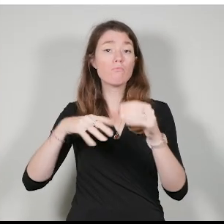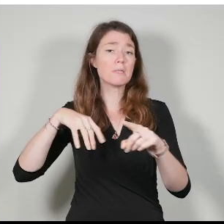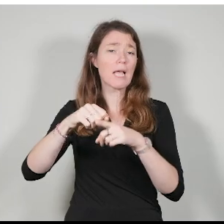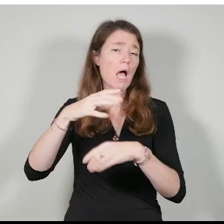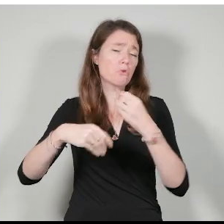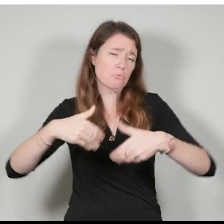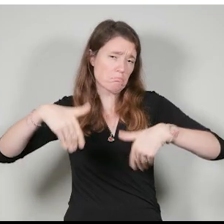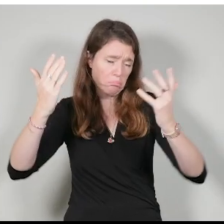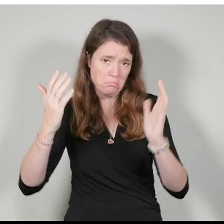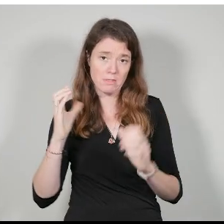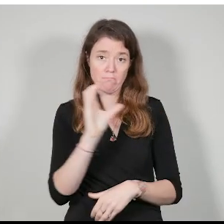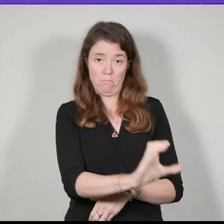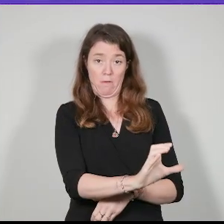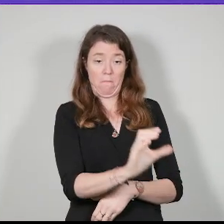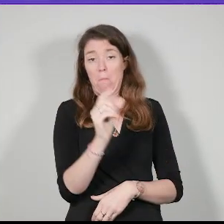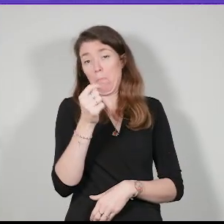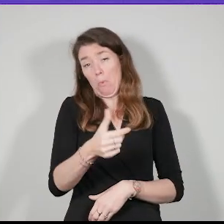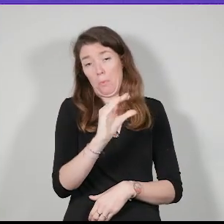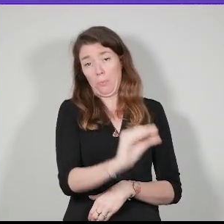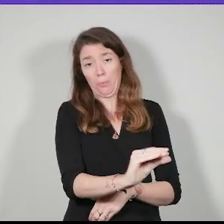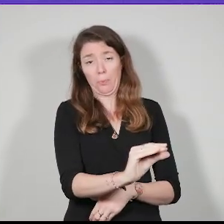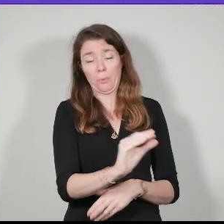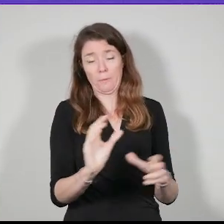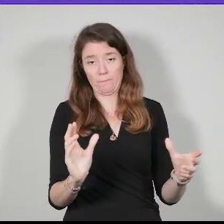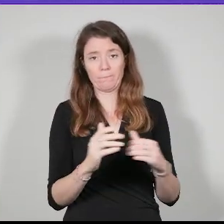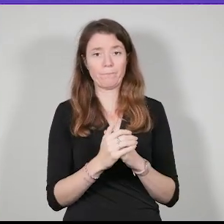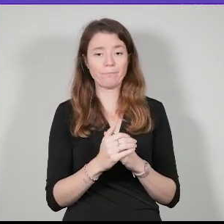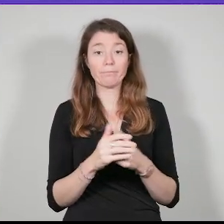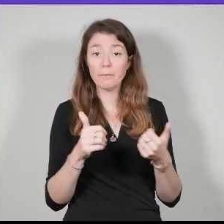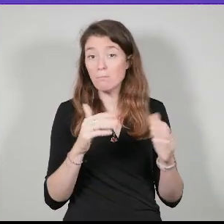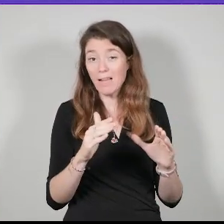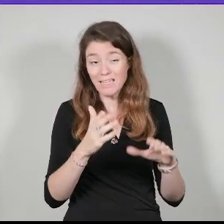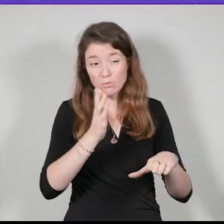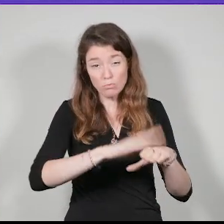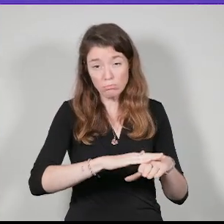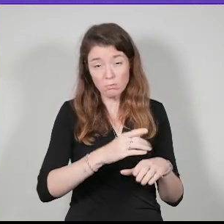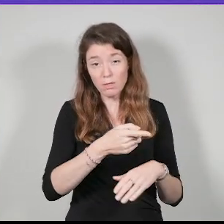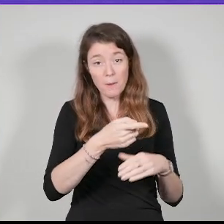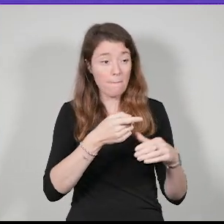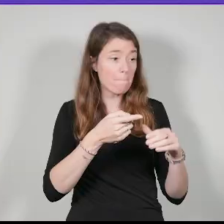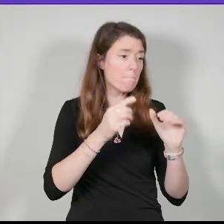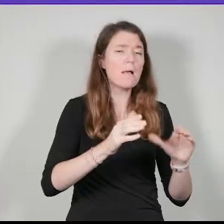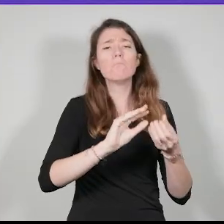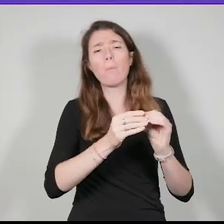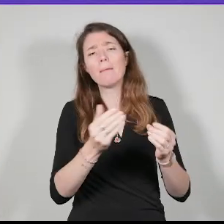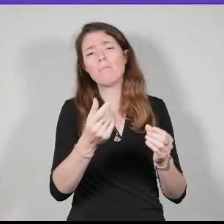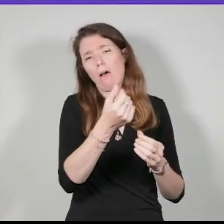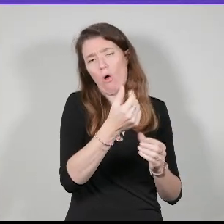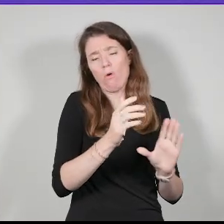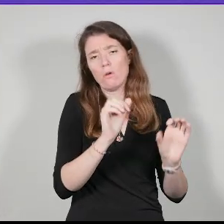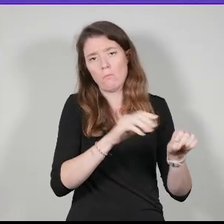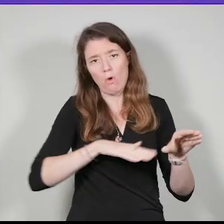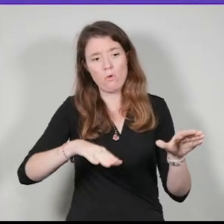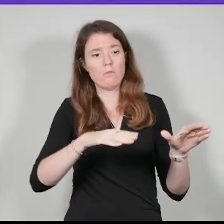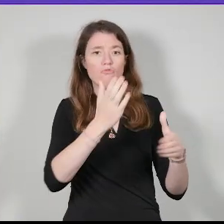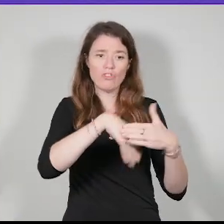peu importe, étaient de faible volume ou de faible niveau. Mais en réalité, en dépit de ces problèmes de revenus, il pouvait y avoir des